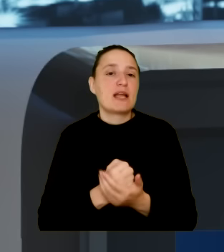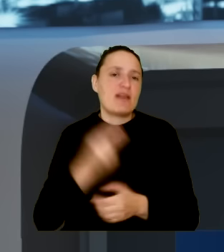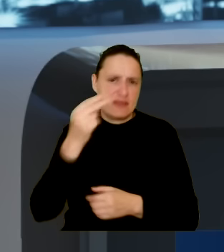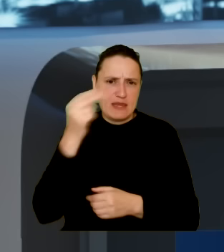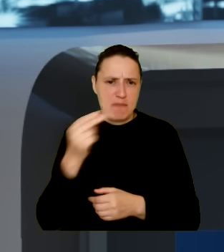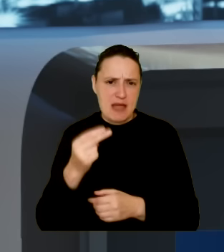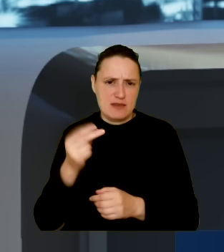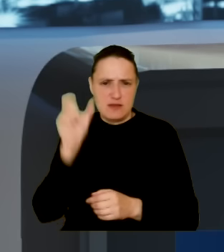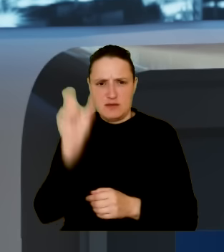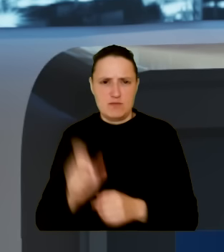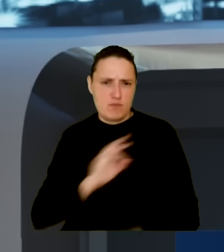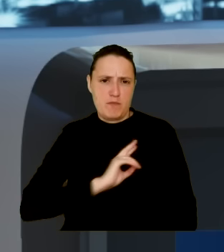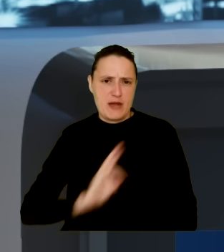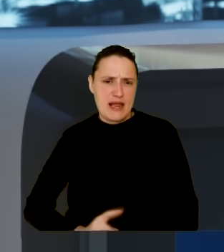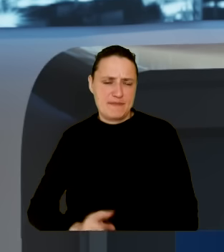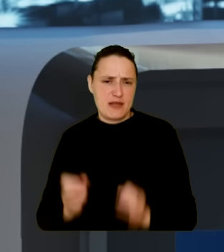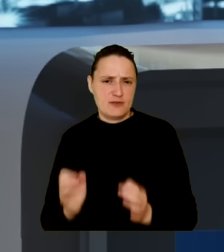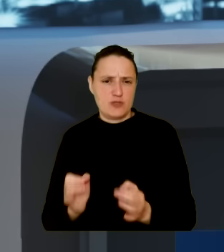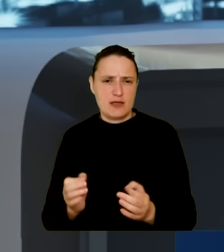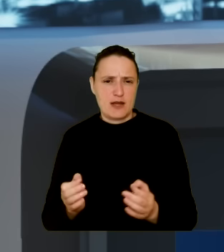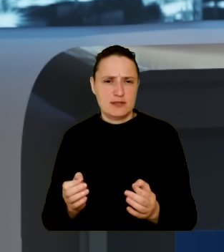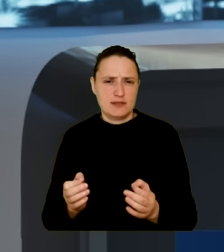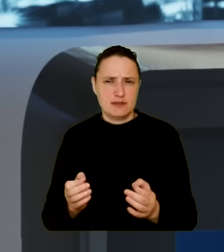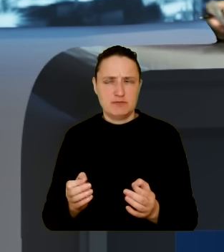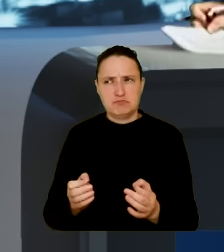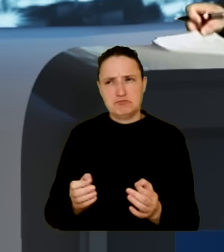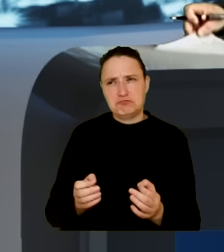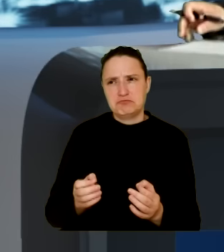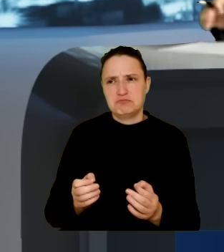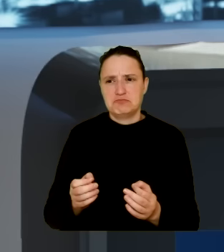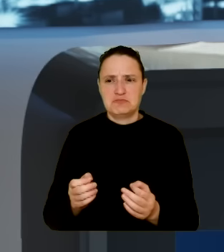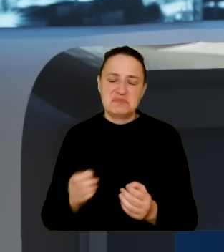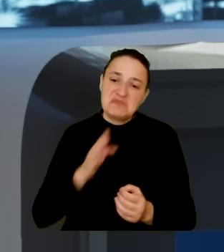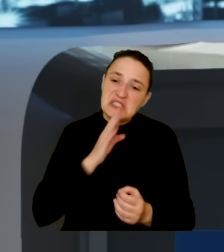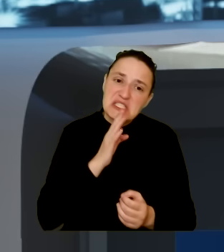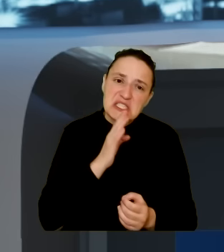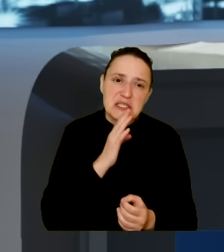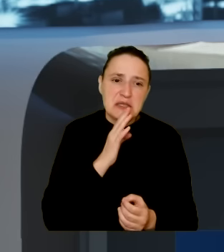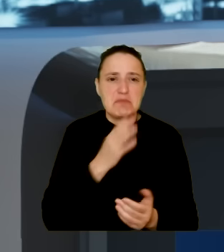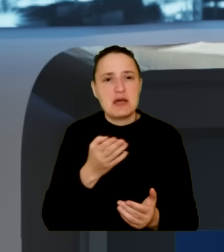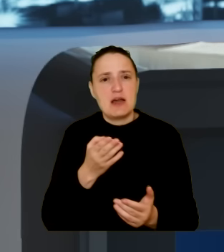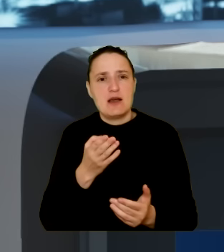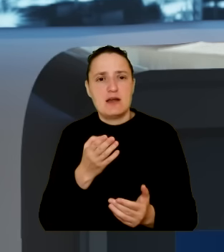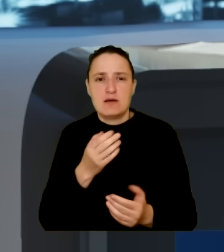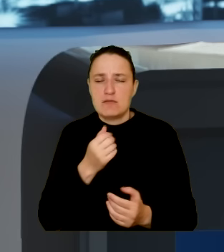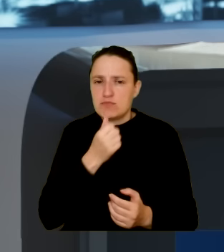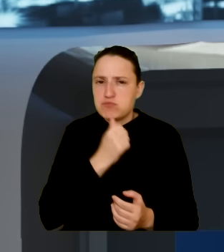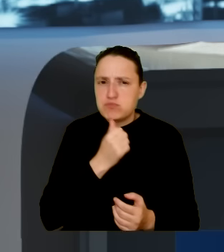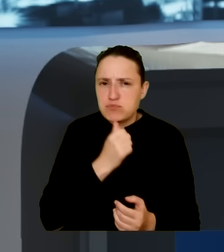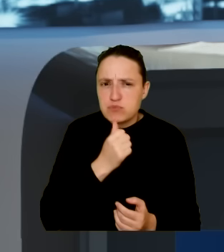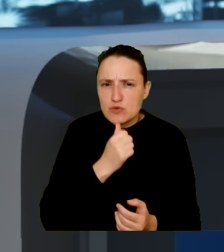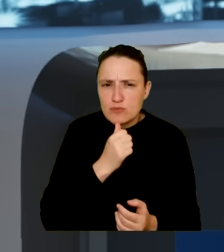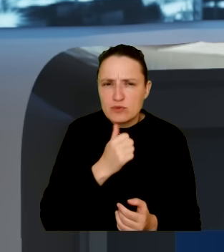premiera, który no, przez, jak podejrzewam przez właśnie pana Czapkowskiego rzucił temat